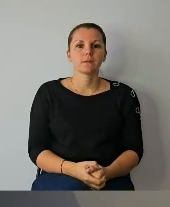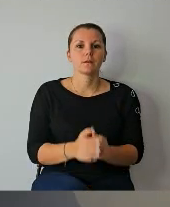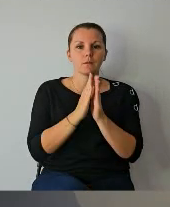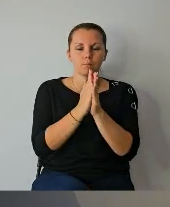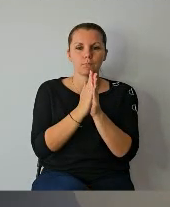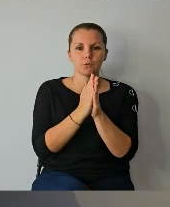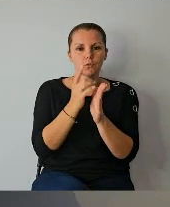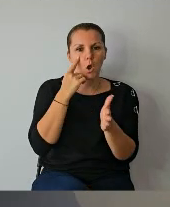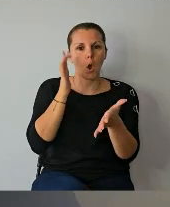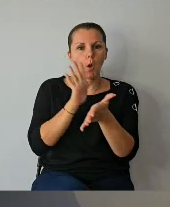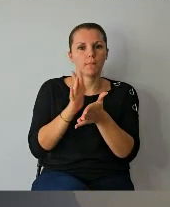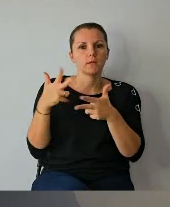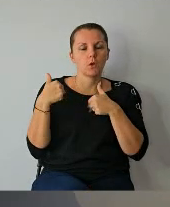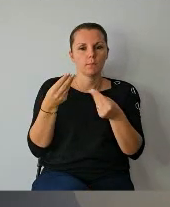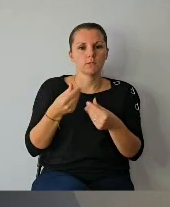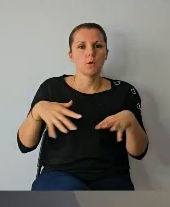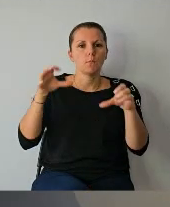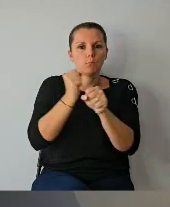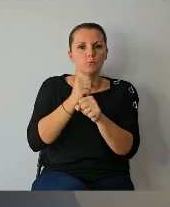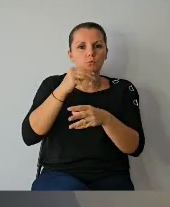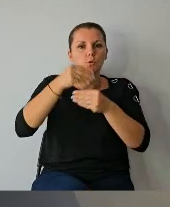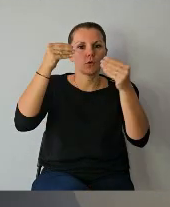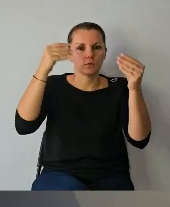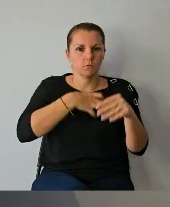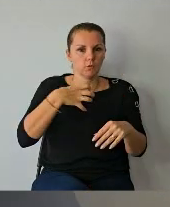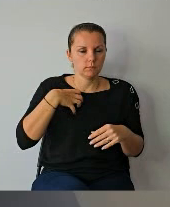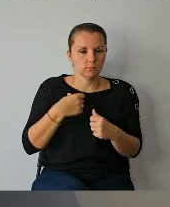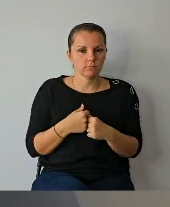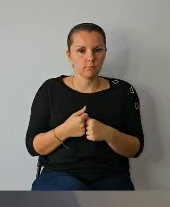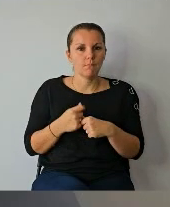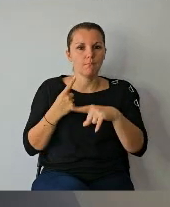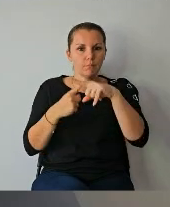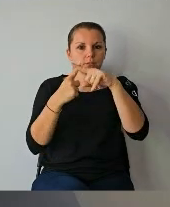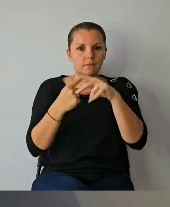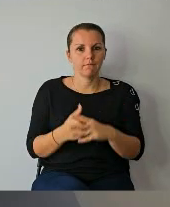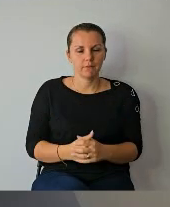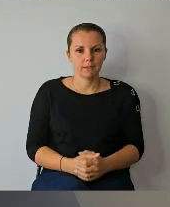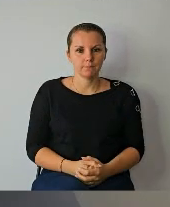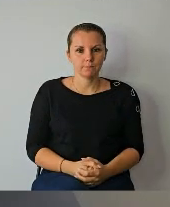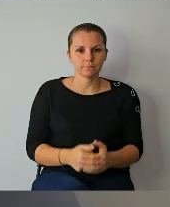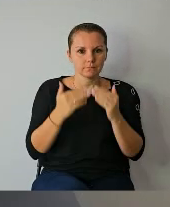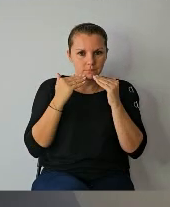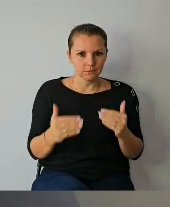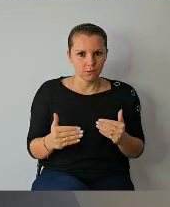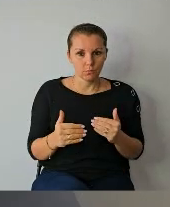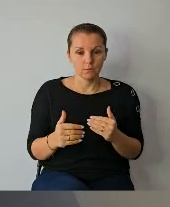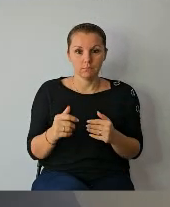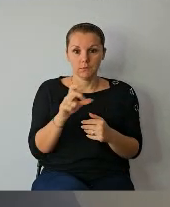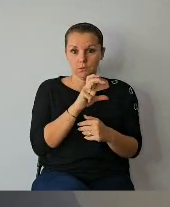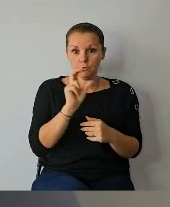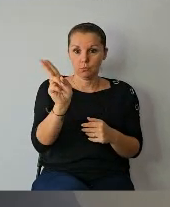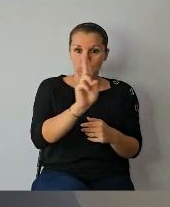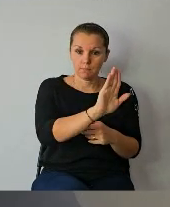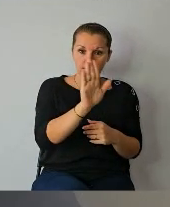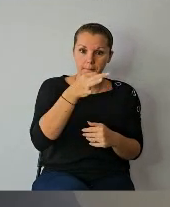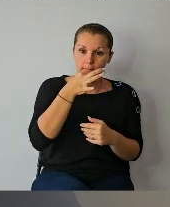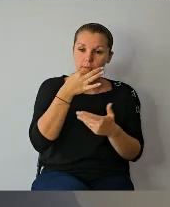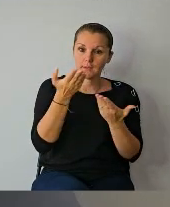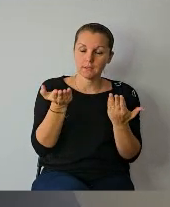Proszę o opinię Komisji Budżetu i Rozwoju Gospodarczego. Opinia komisji pozytywna. Dziękuję. Czy ktoś z państwa ma jakieś